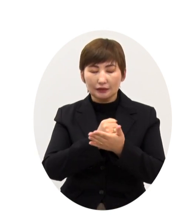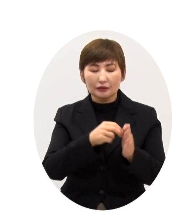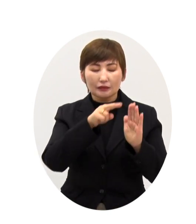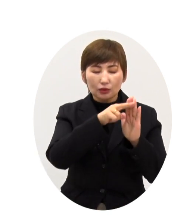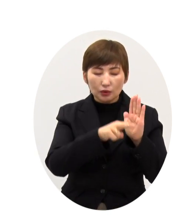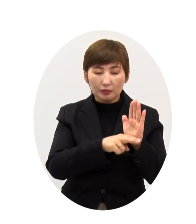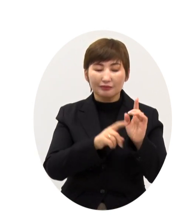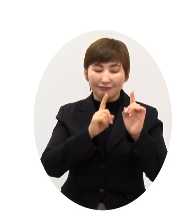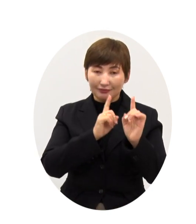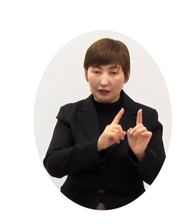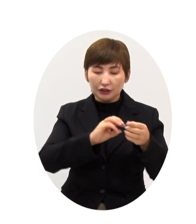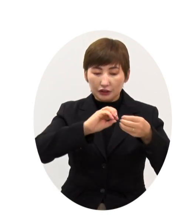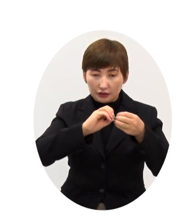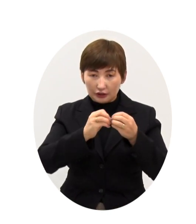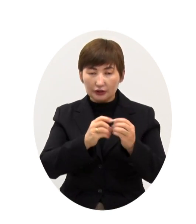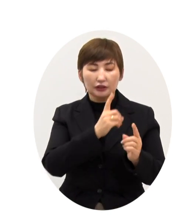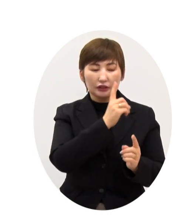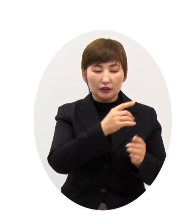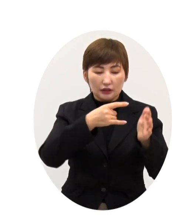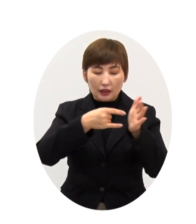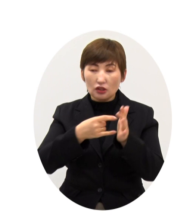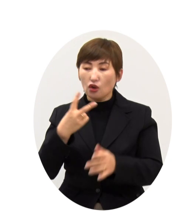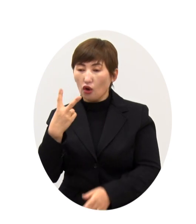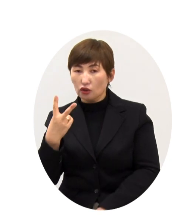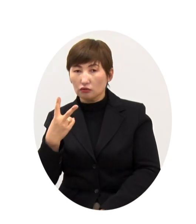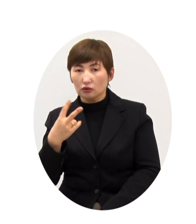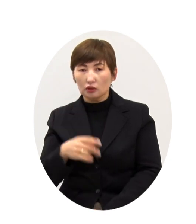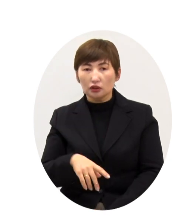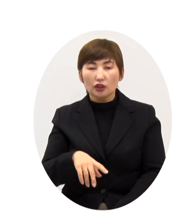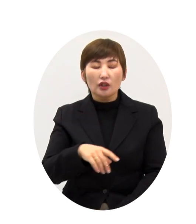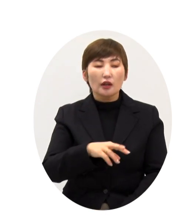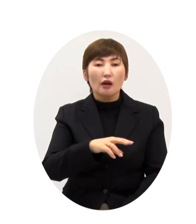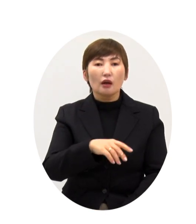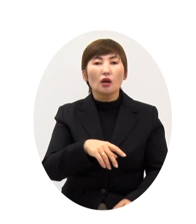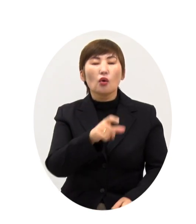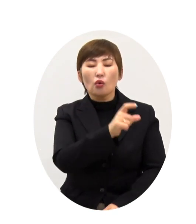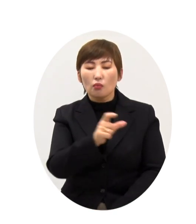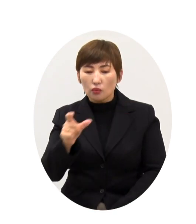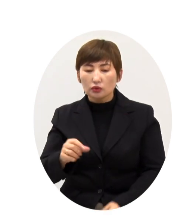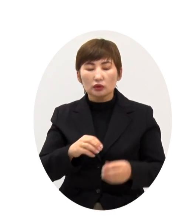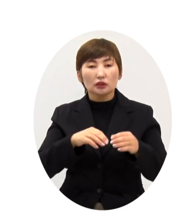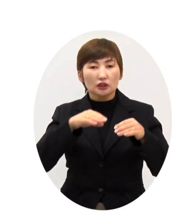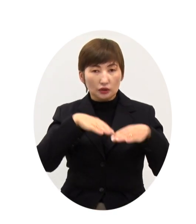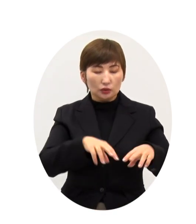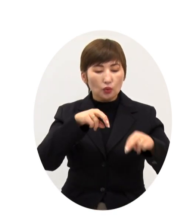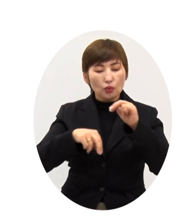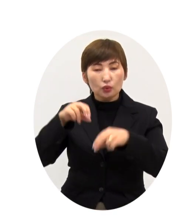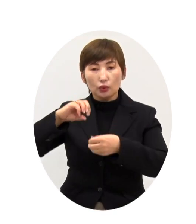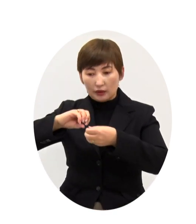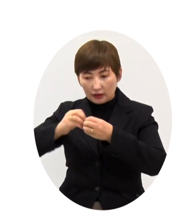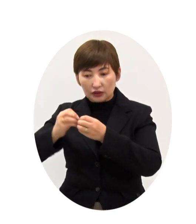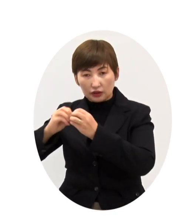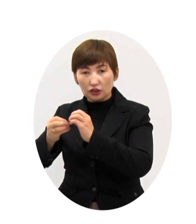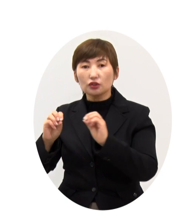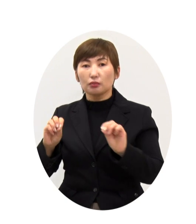тэгийн дагуу нэгийг харьцах хоёрын харьцааг баримтлан хэрэглэгчийн эрэлт хэрэгцээнд нийлүүлэн дурын хэмжээгээр үйлдвэрлэнэ гэж